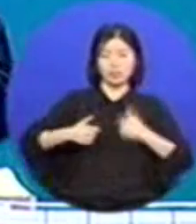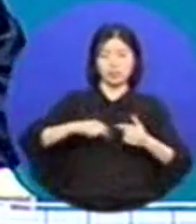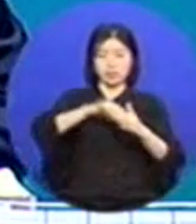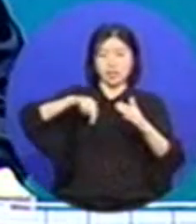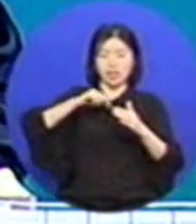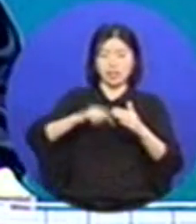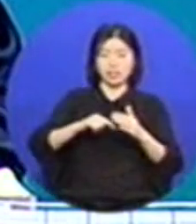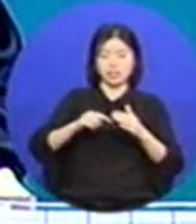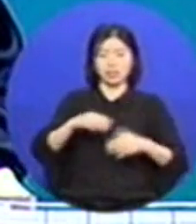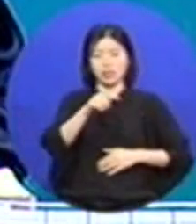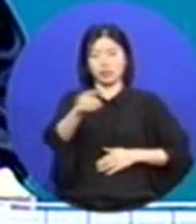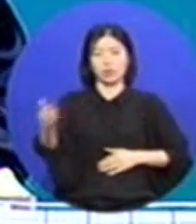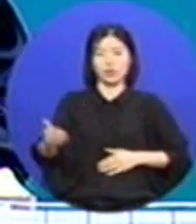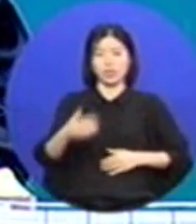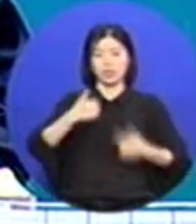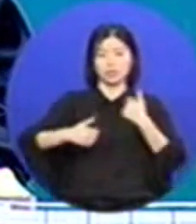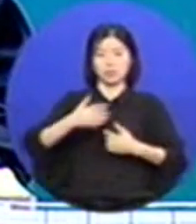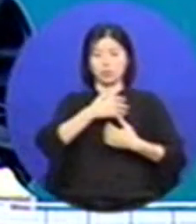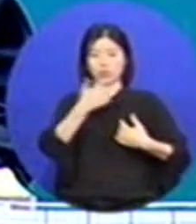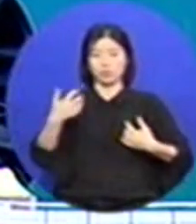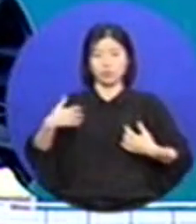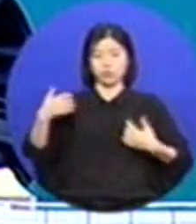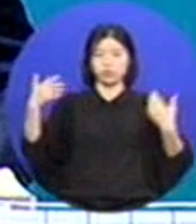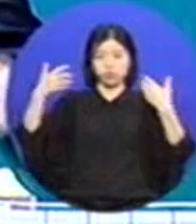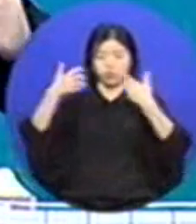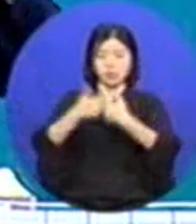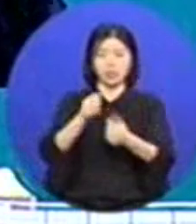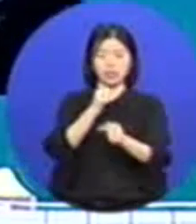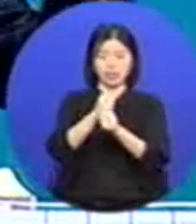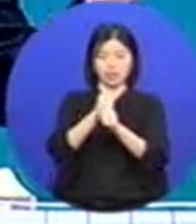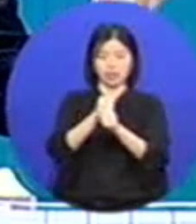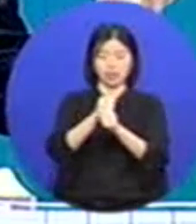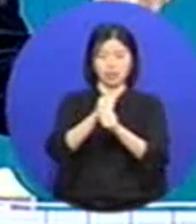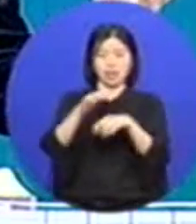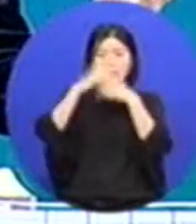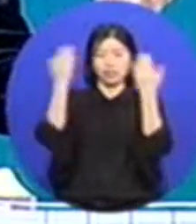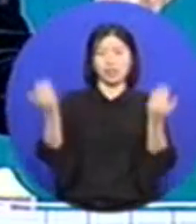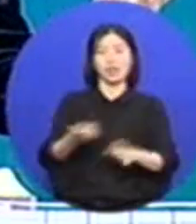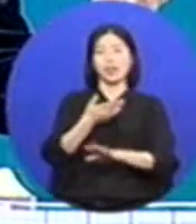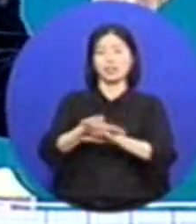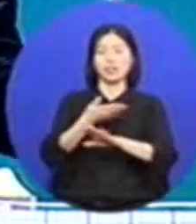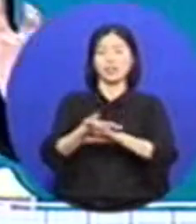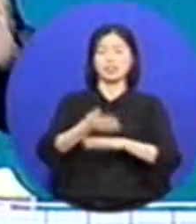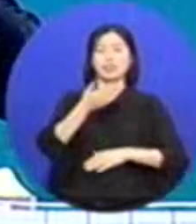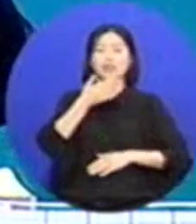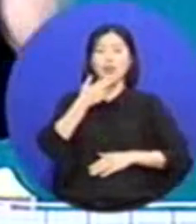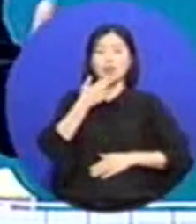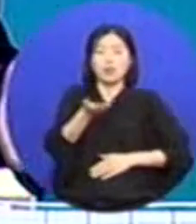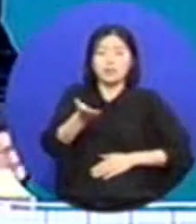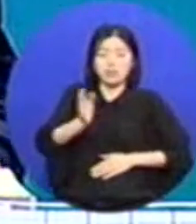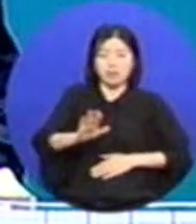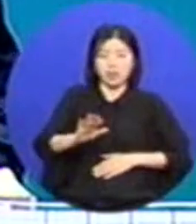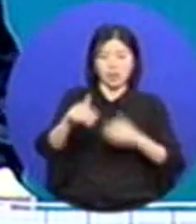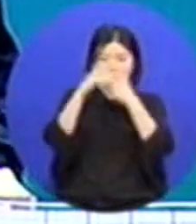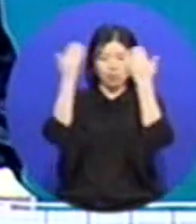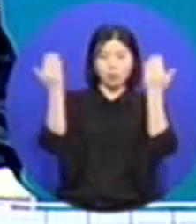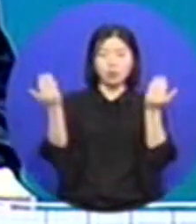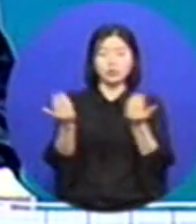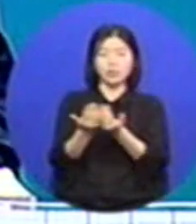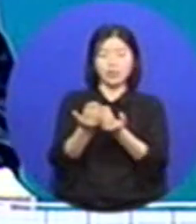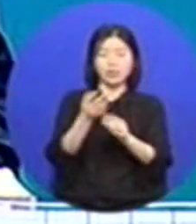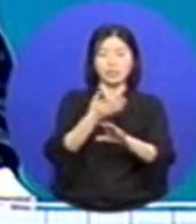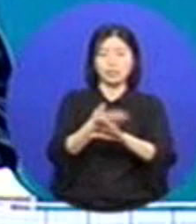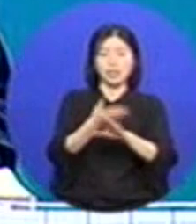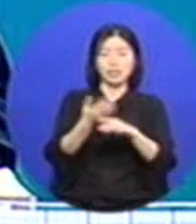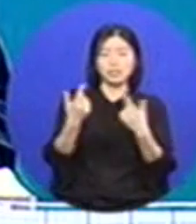충만하게 하려 함이라 달라진게 없는데 도 어쩌면 그렇게 모든게 다 발라져 있는지